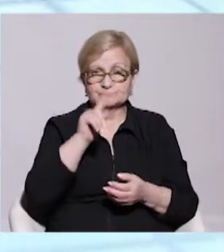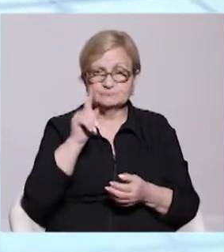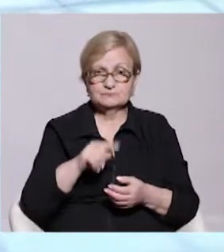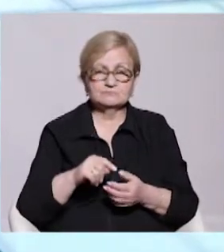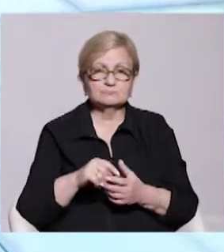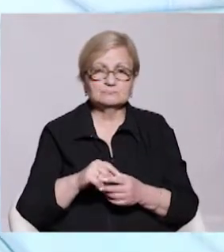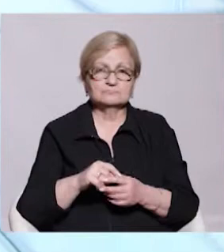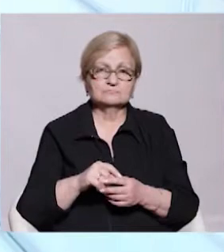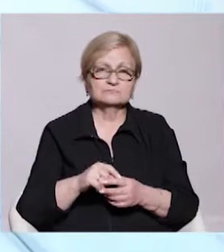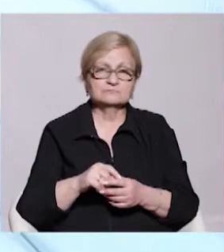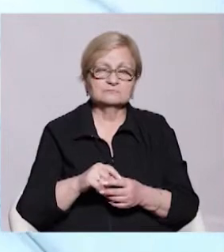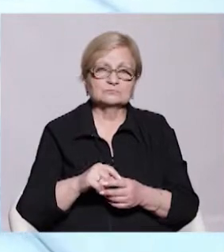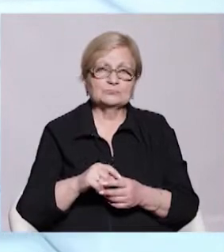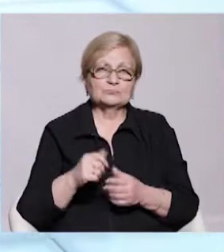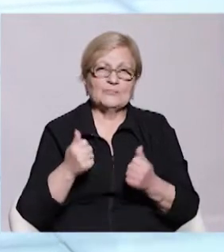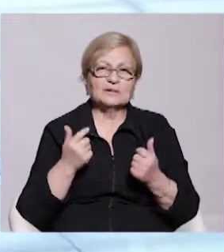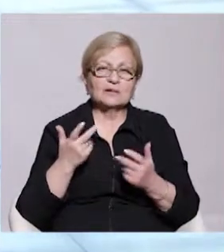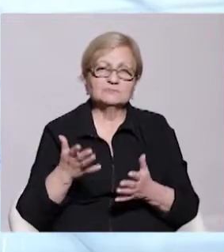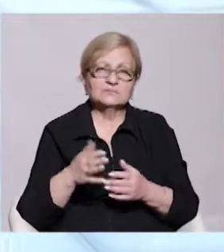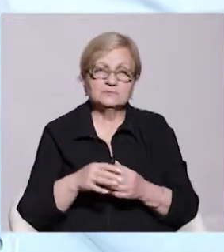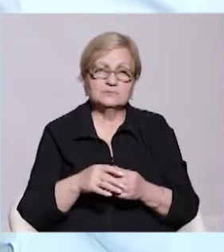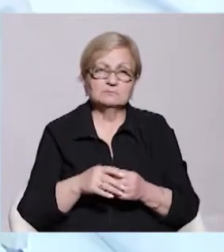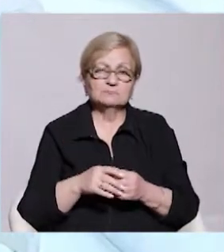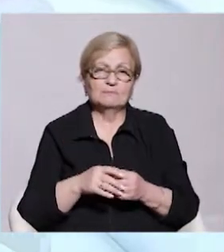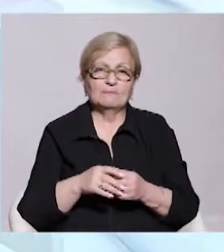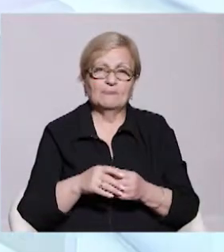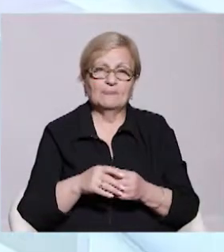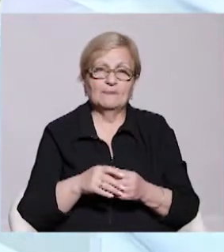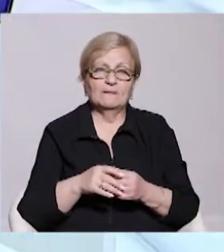კითხვას: რამდენი